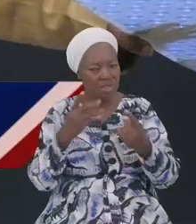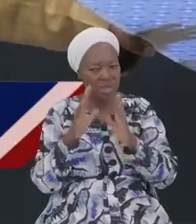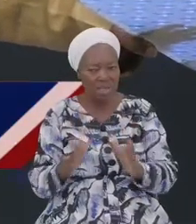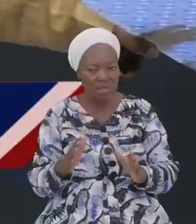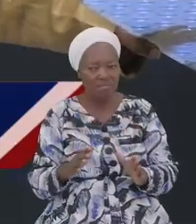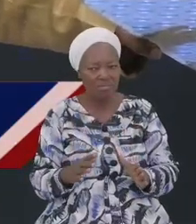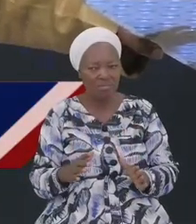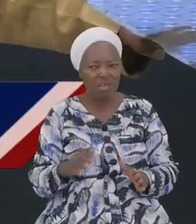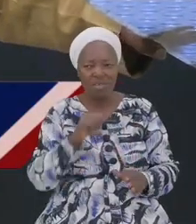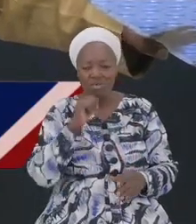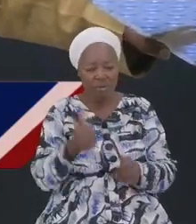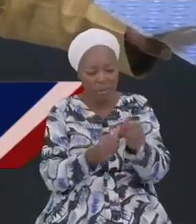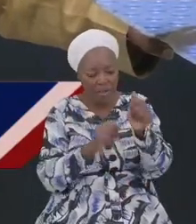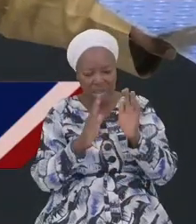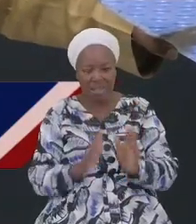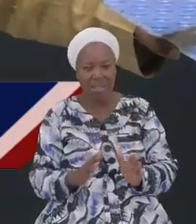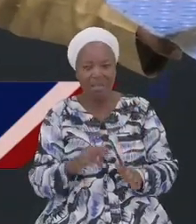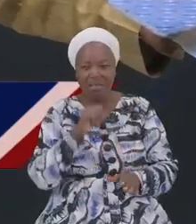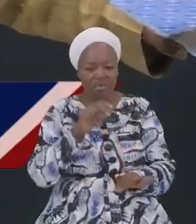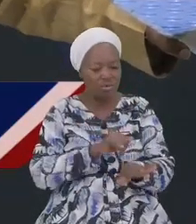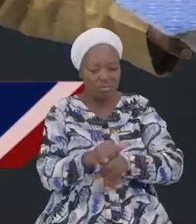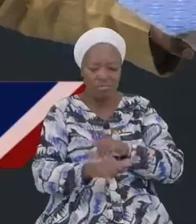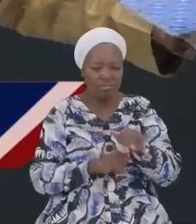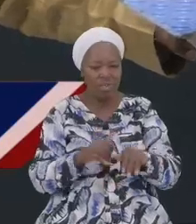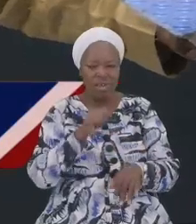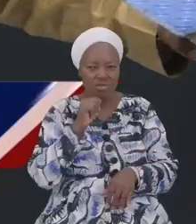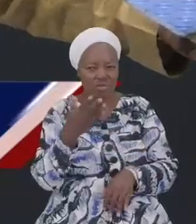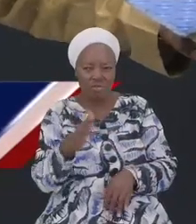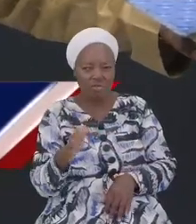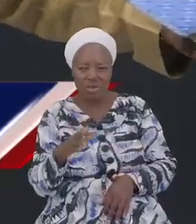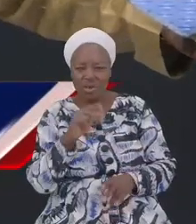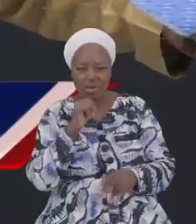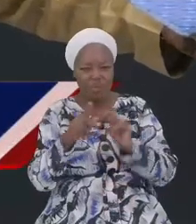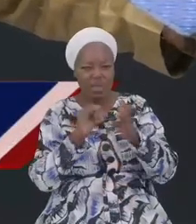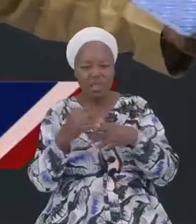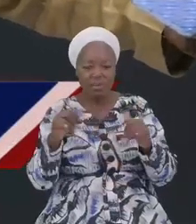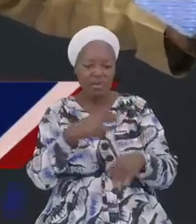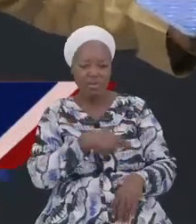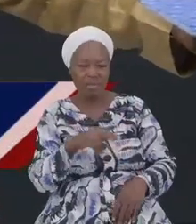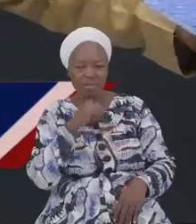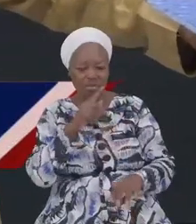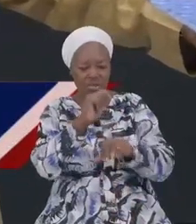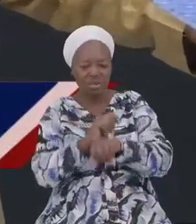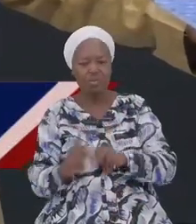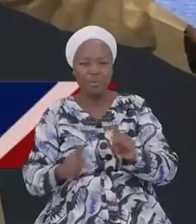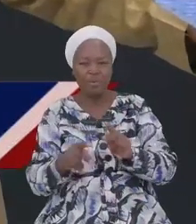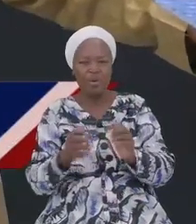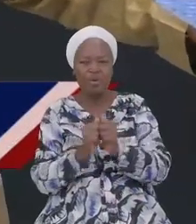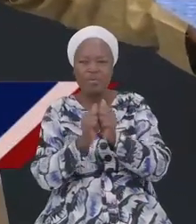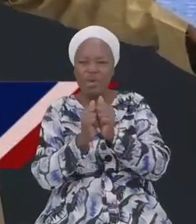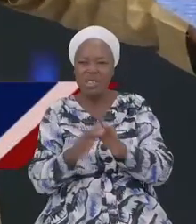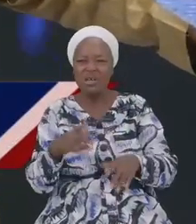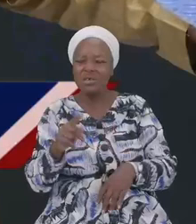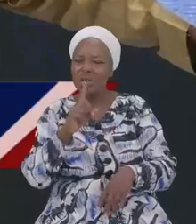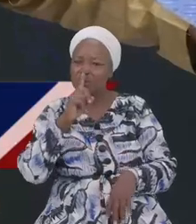rétrogrades, pas des hypocrites, et non des gens qui jouent à la religion, et non des gens traditionnels sans l'essence